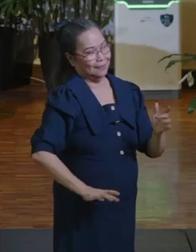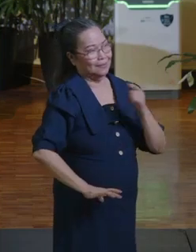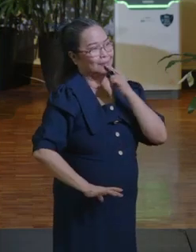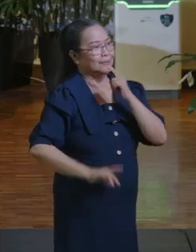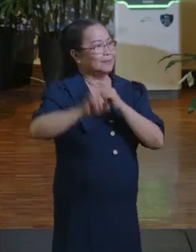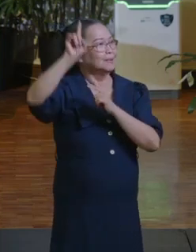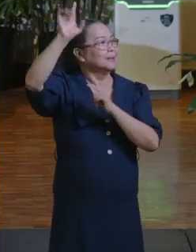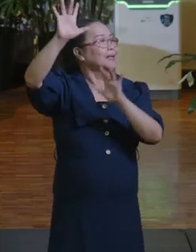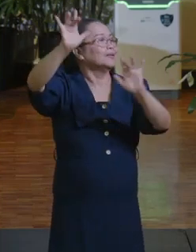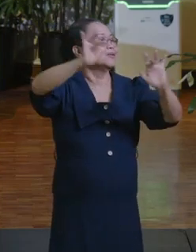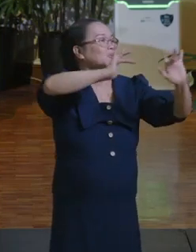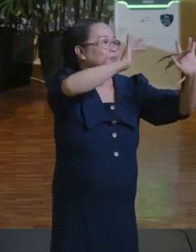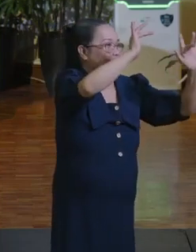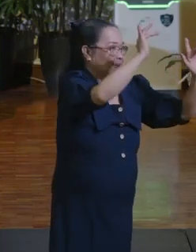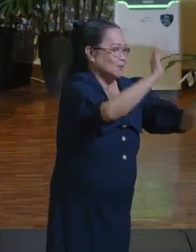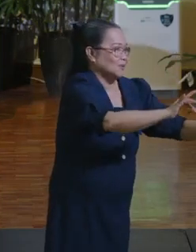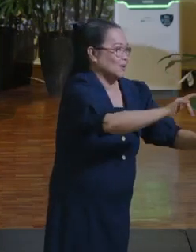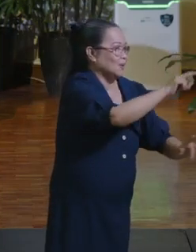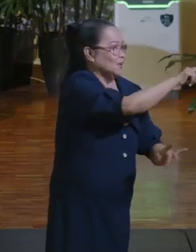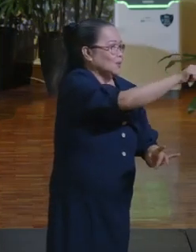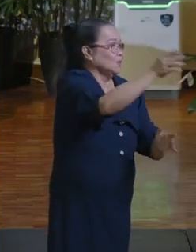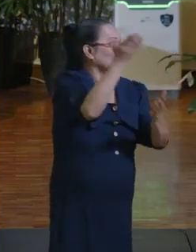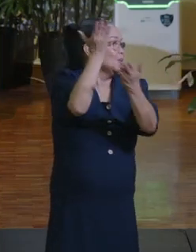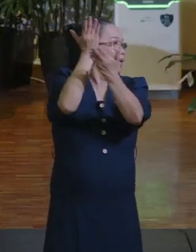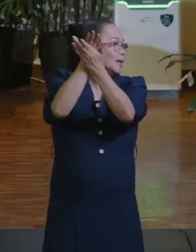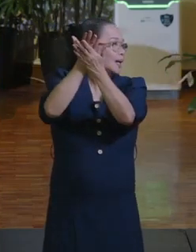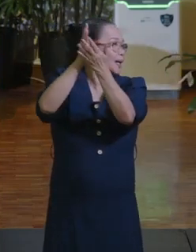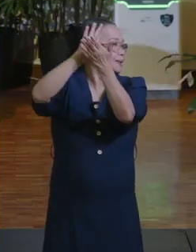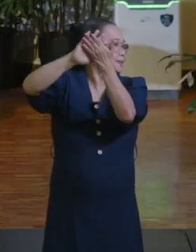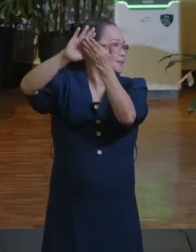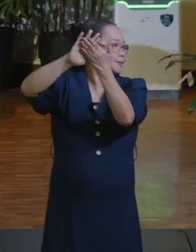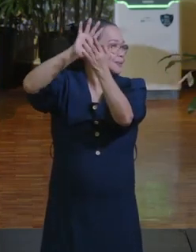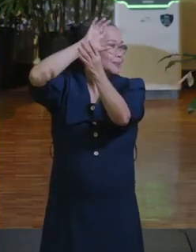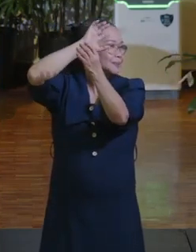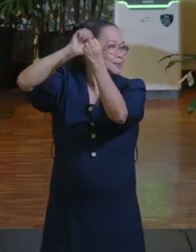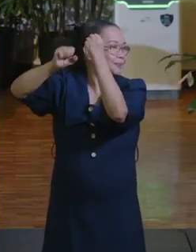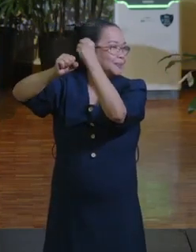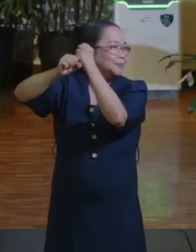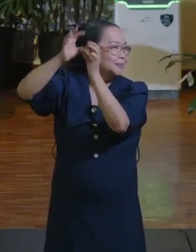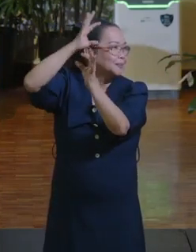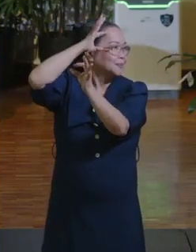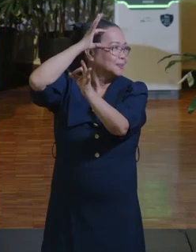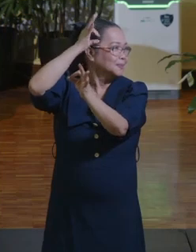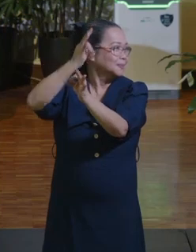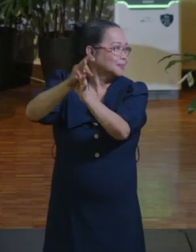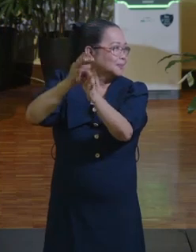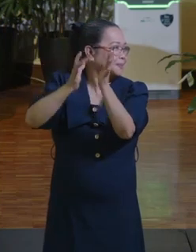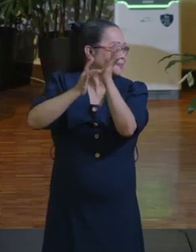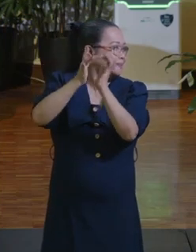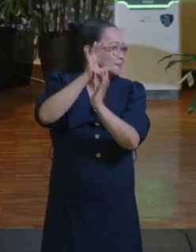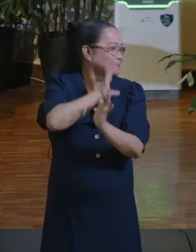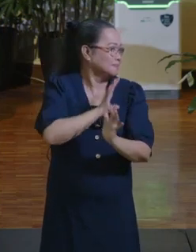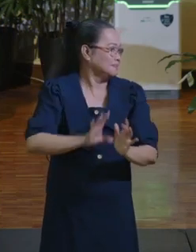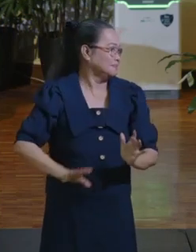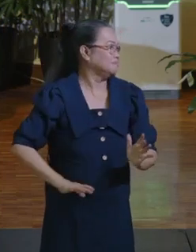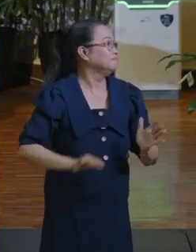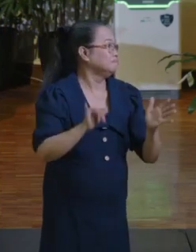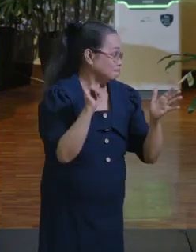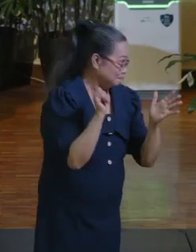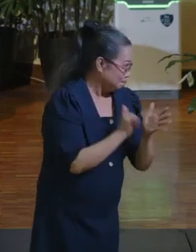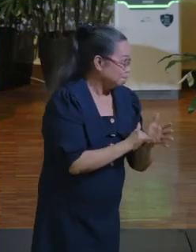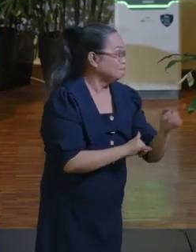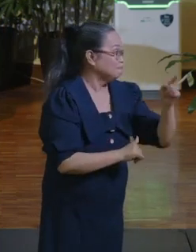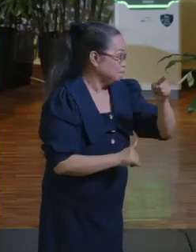kahabagan ng ating Diyos at ang pananalig sa Kanyang pangako kay Kristo Jesus.